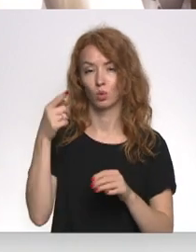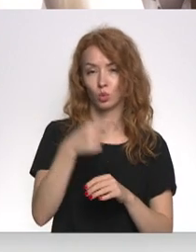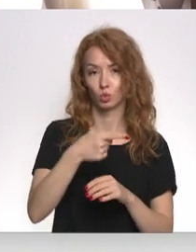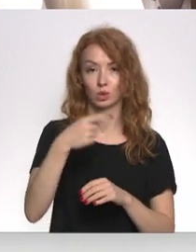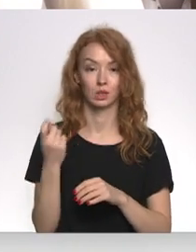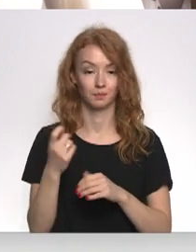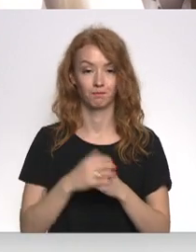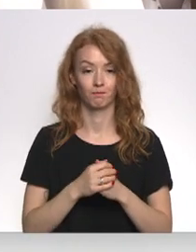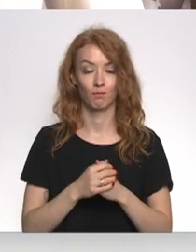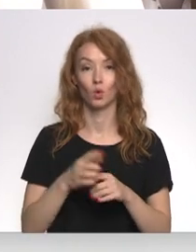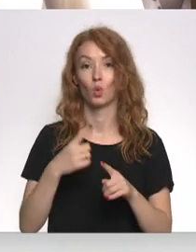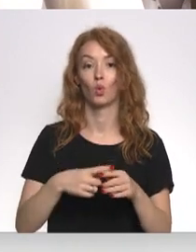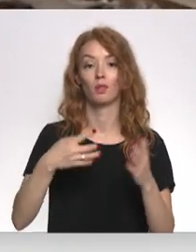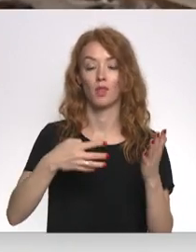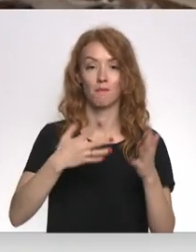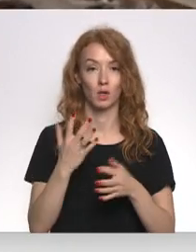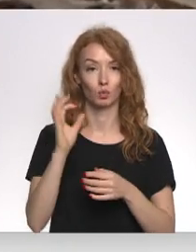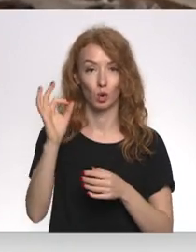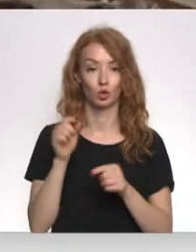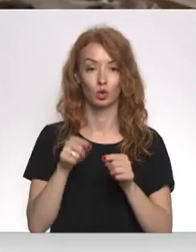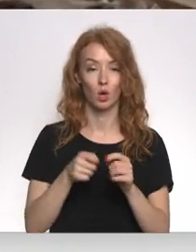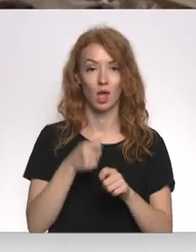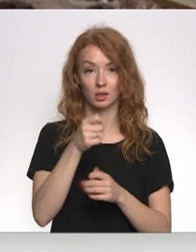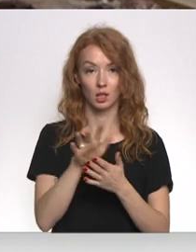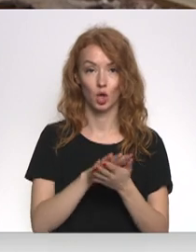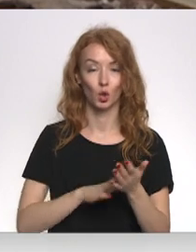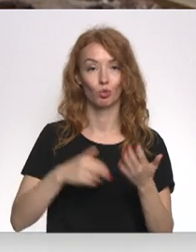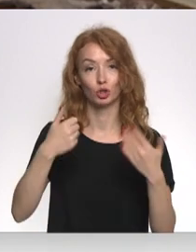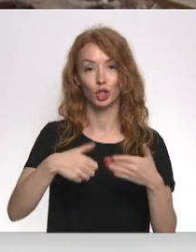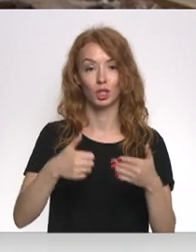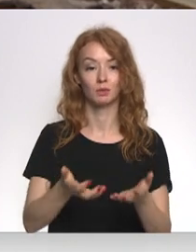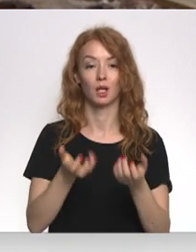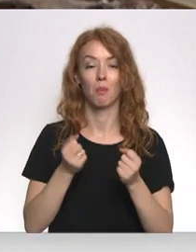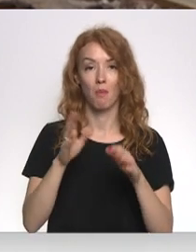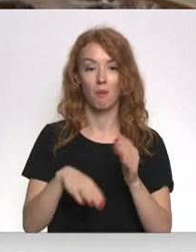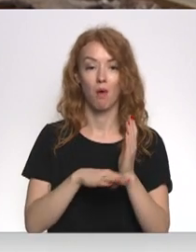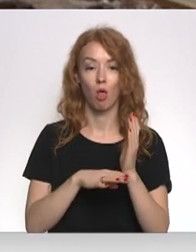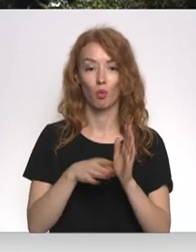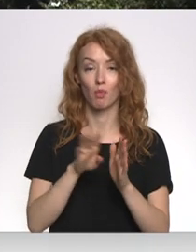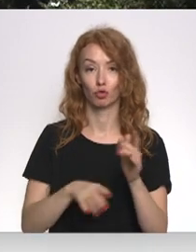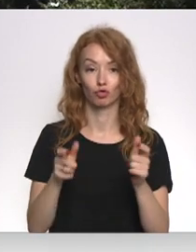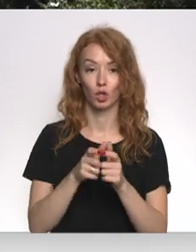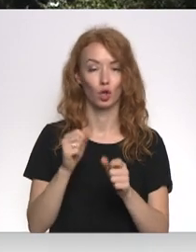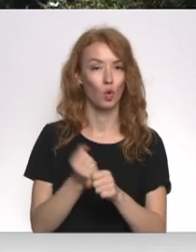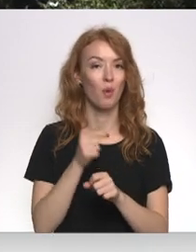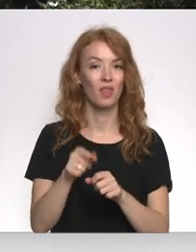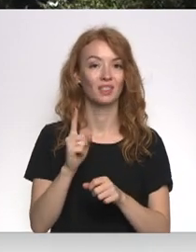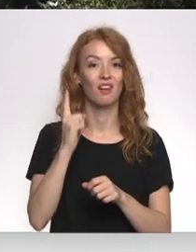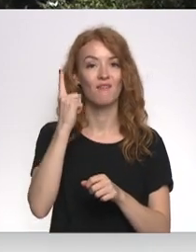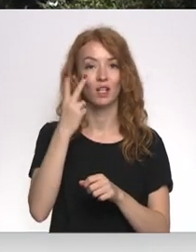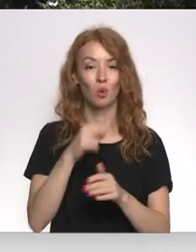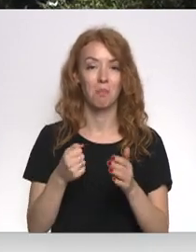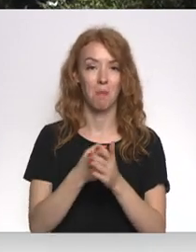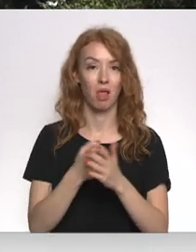1100. Lauvas tiesa 95% šo iesniegumu ir 60 eiro saņemšanai par malku bez čeka. Tomēr tas ir tikai viens no